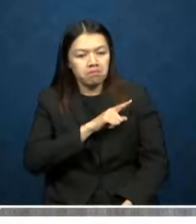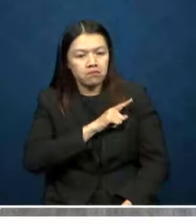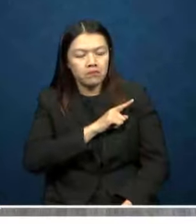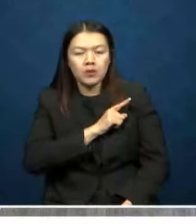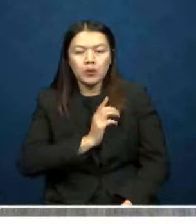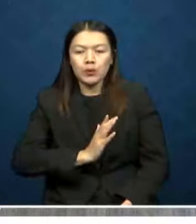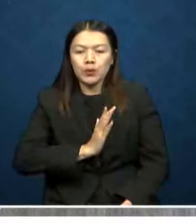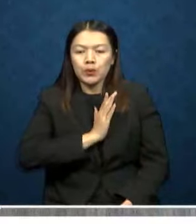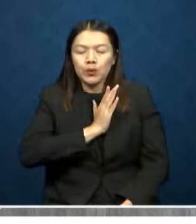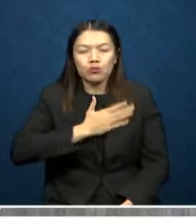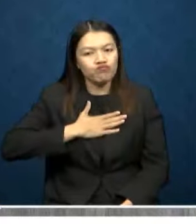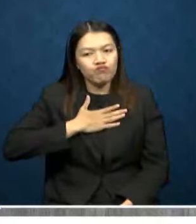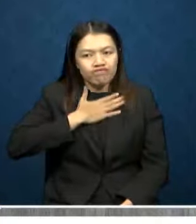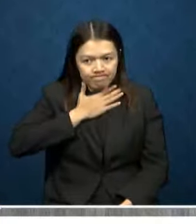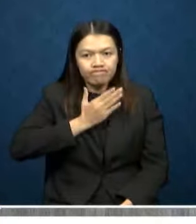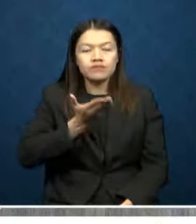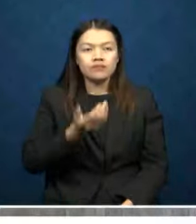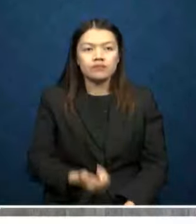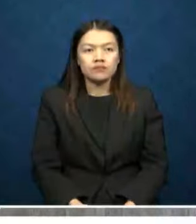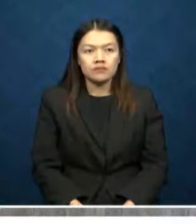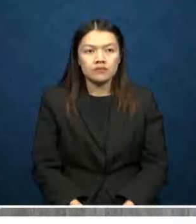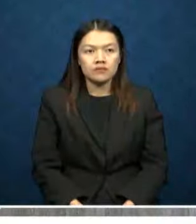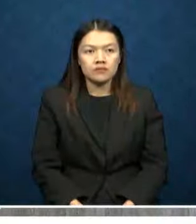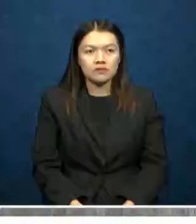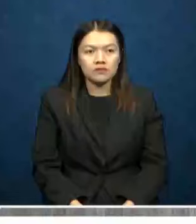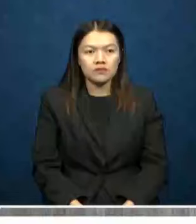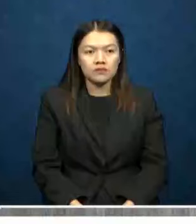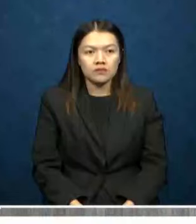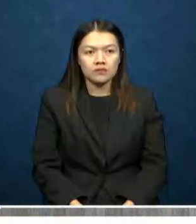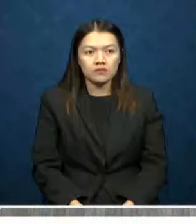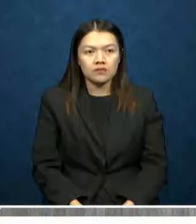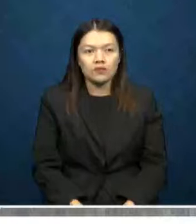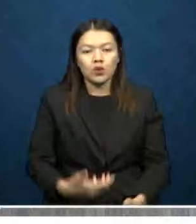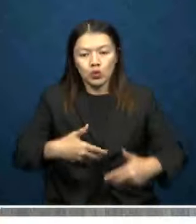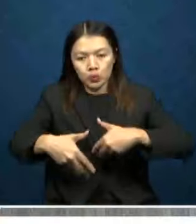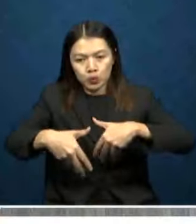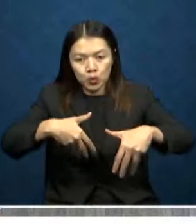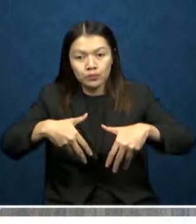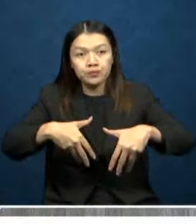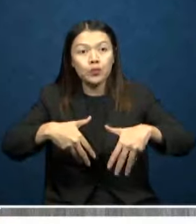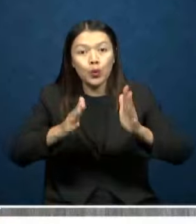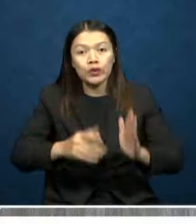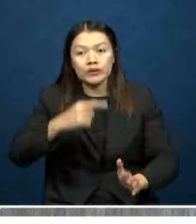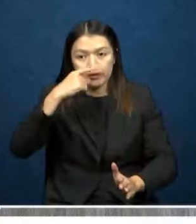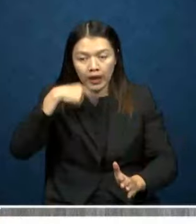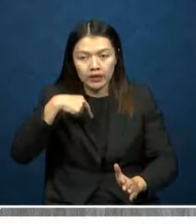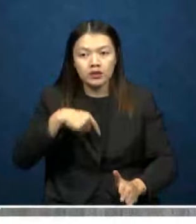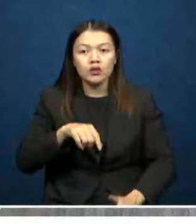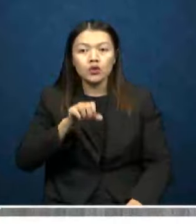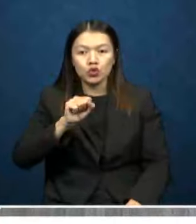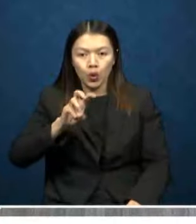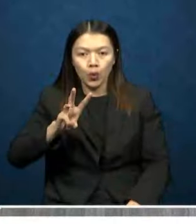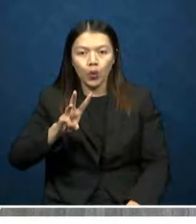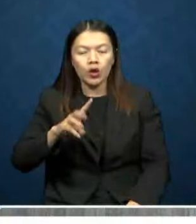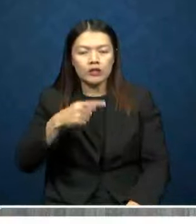เกียรติยศและภาคภูมิใจเรียนไปถึงพ่อแม่พี่น้องประชาชนว่าสมาชิกวุฒิสภาได้ทำ